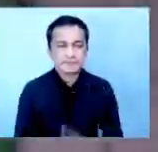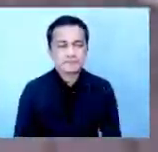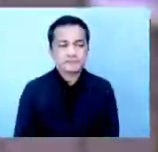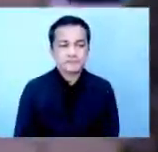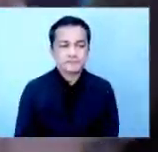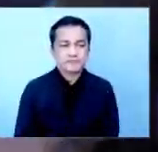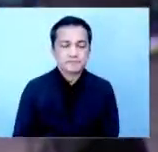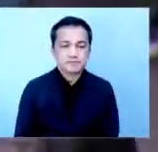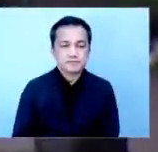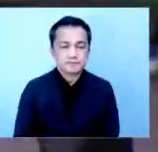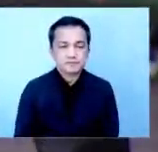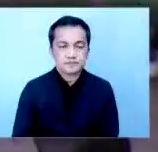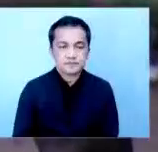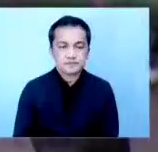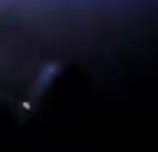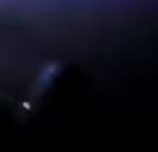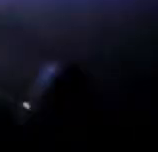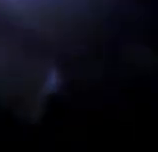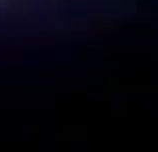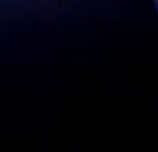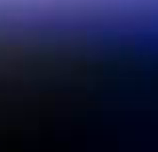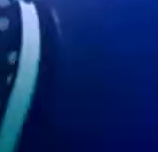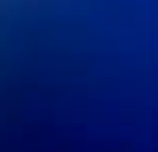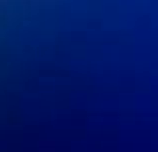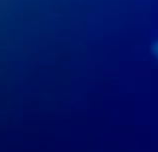JC Cosico, News 5.